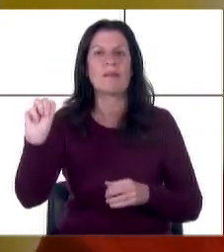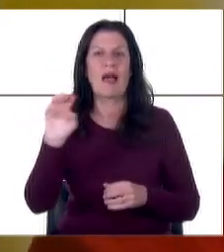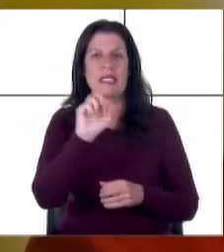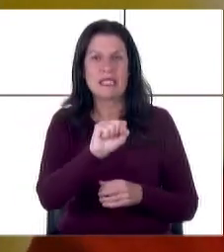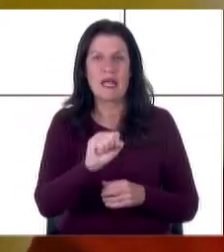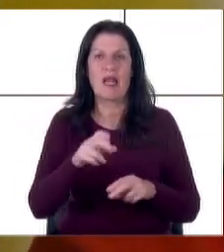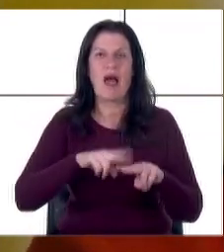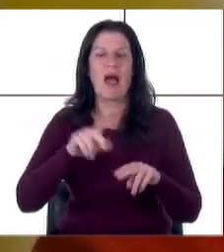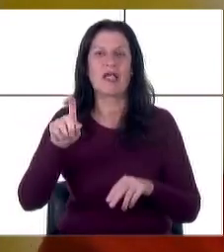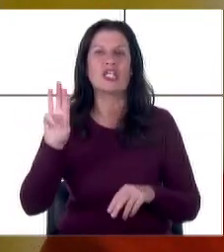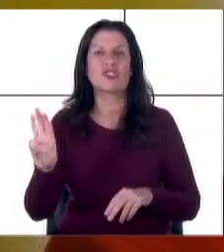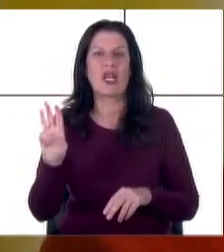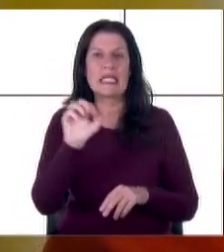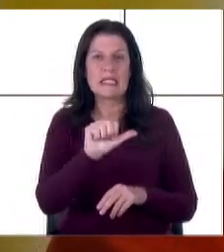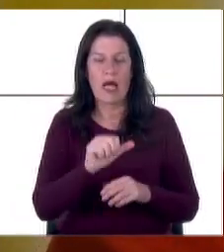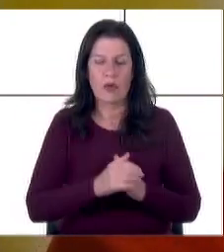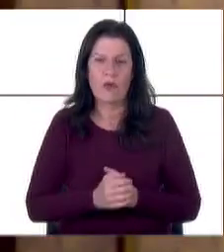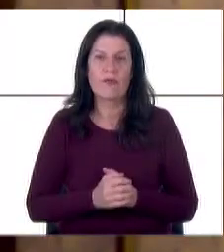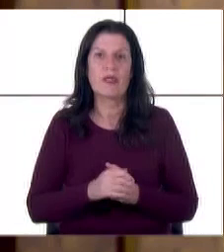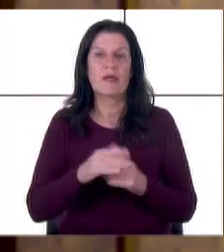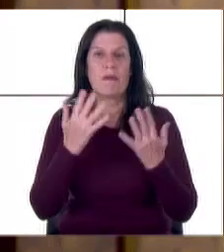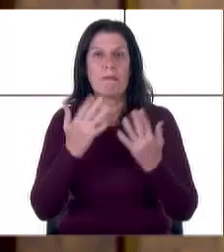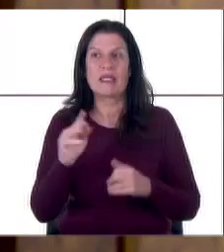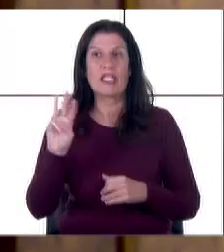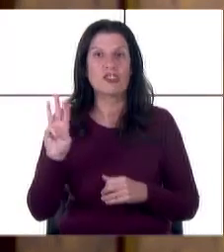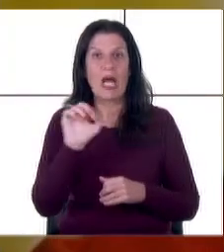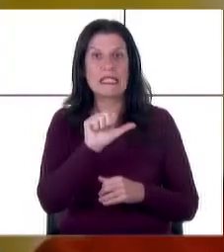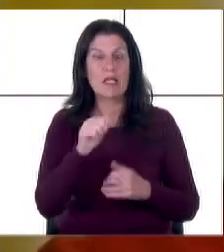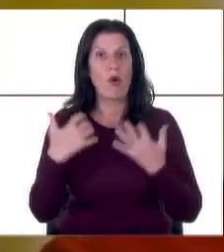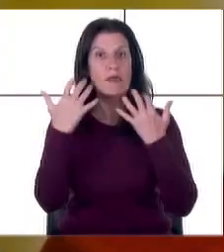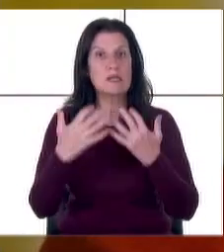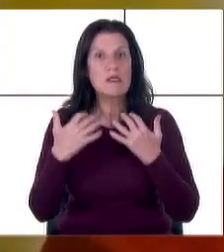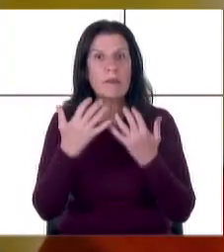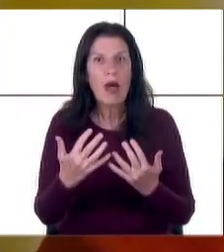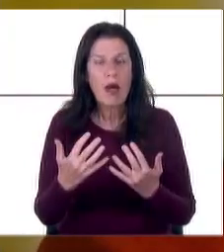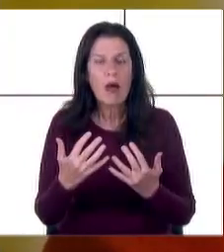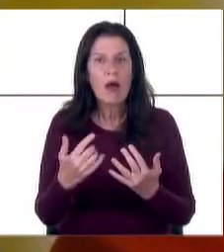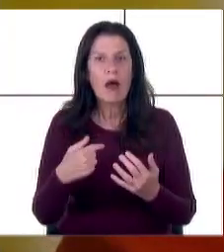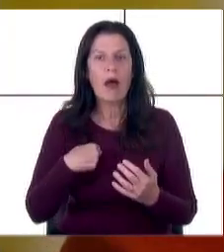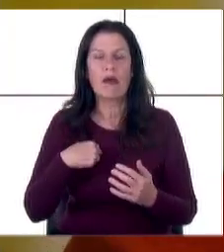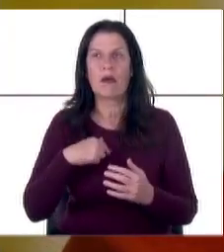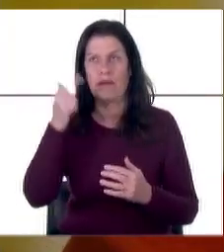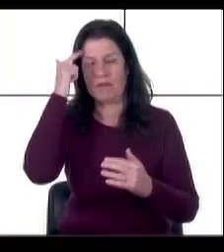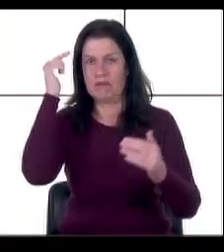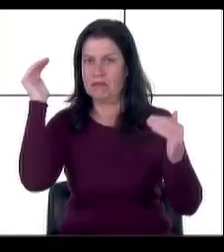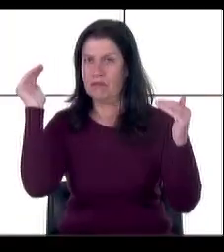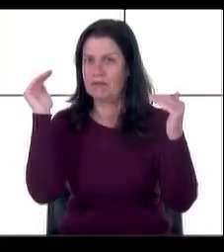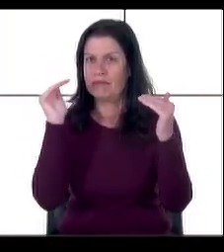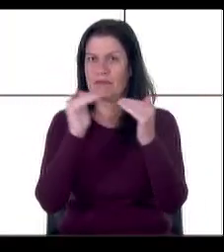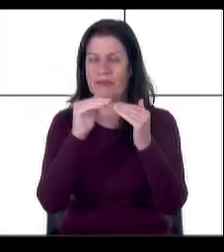איסקוב, וששירה איסקוב שיתפה, אז הזדהיתי. מה זה הזדהיתי? הזדהות מלאה